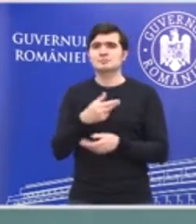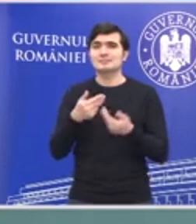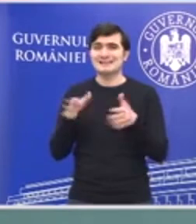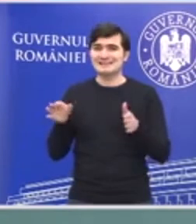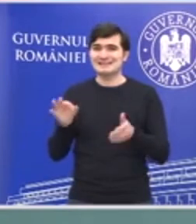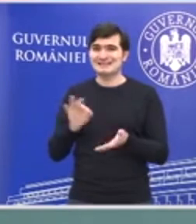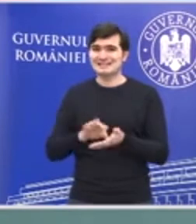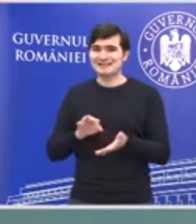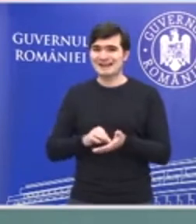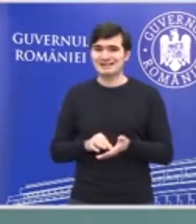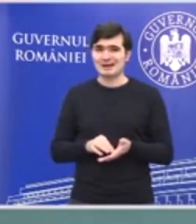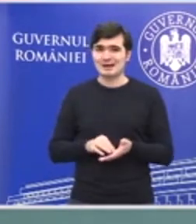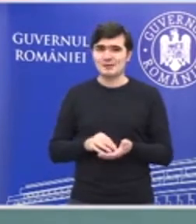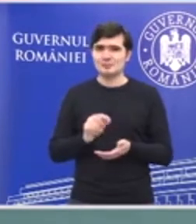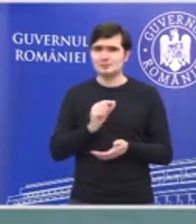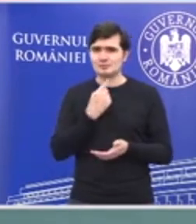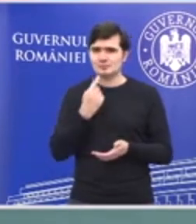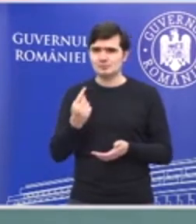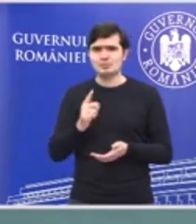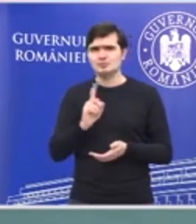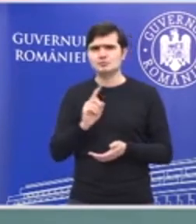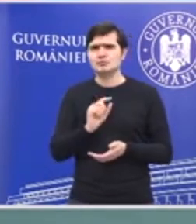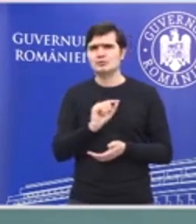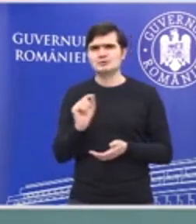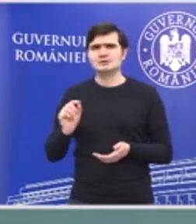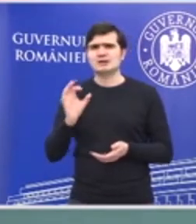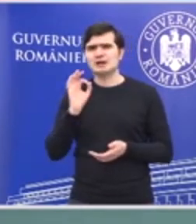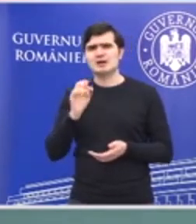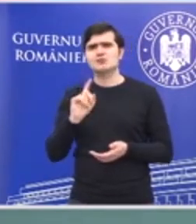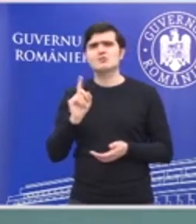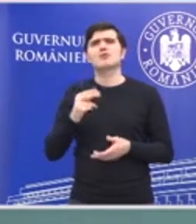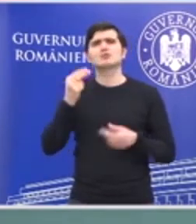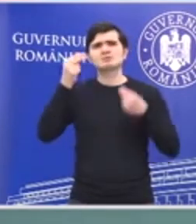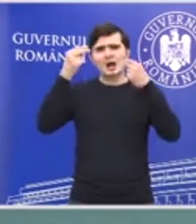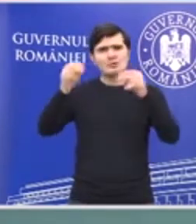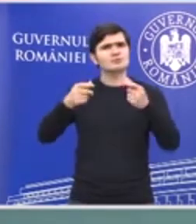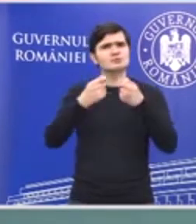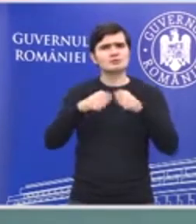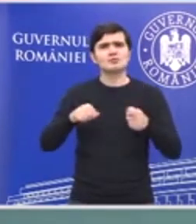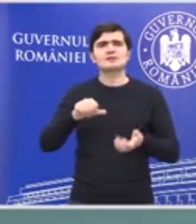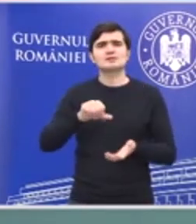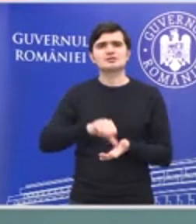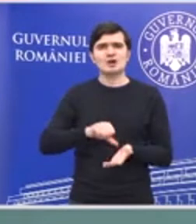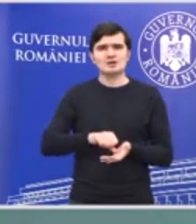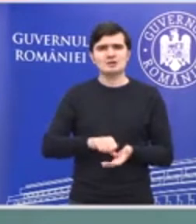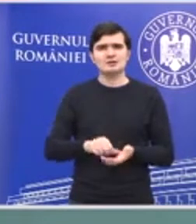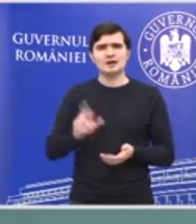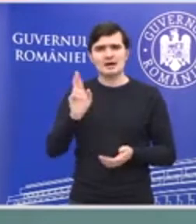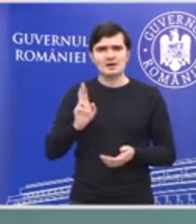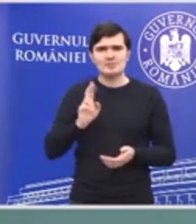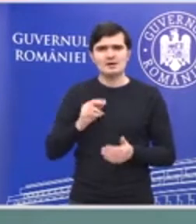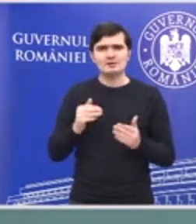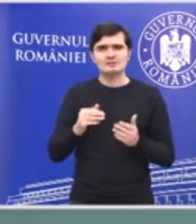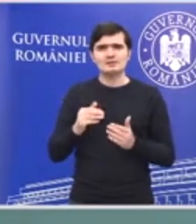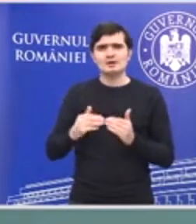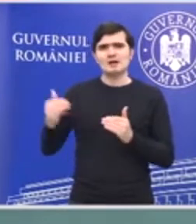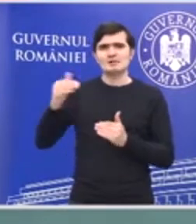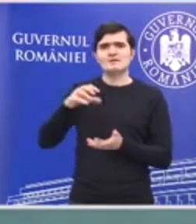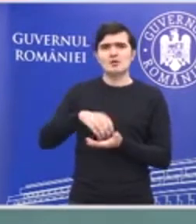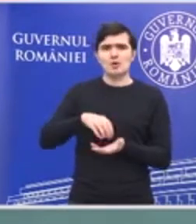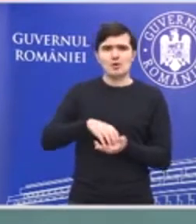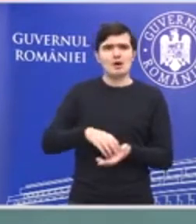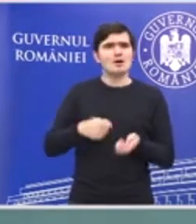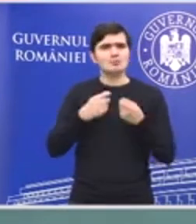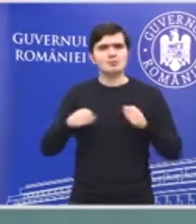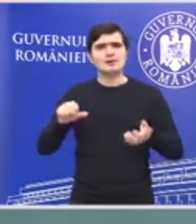de... Nu va scrie, vor fi anunțate toate aceste centre, însă, repet, la nivel local, la nivel județean, toate centrele